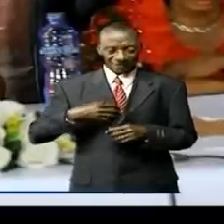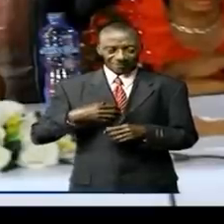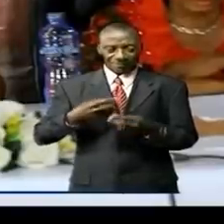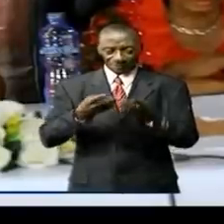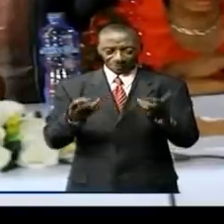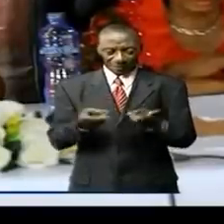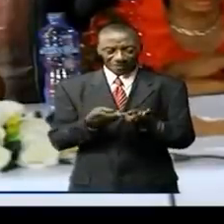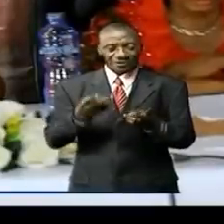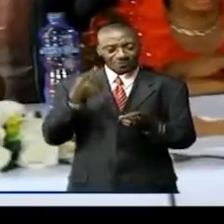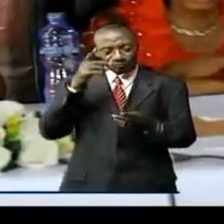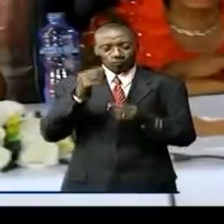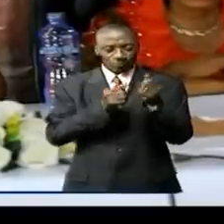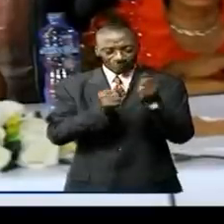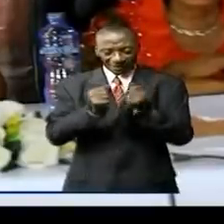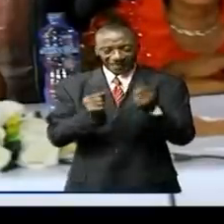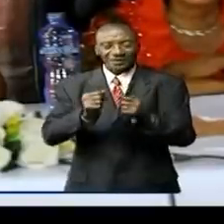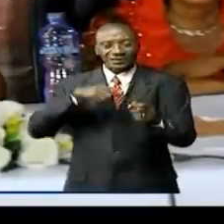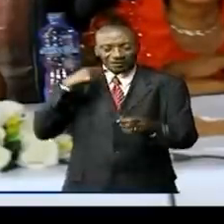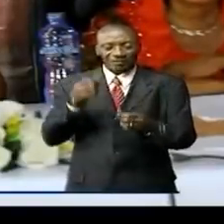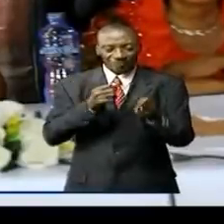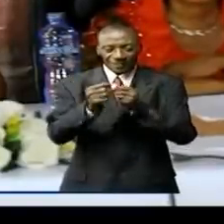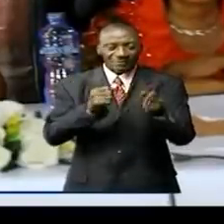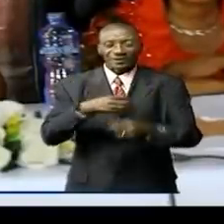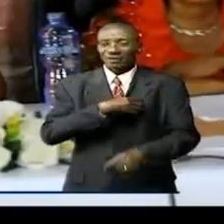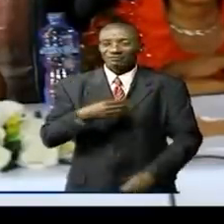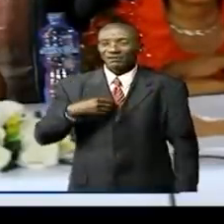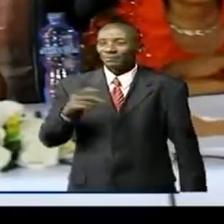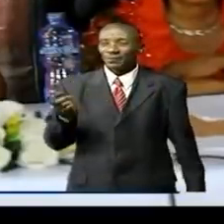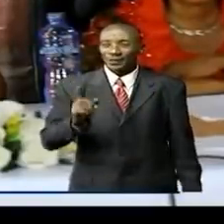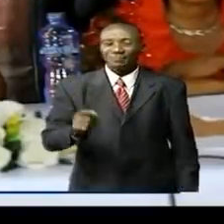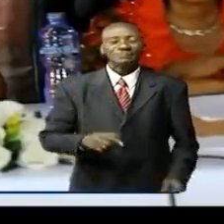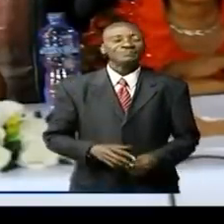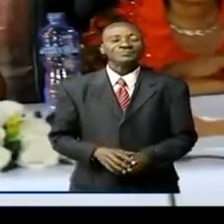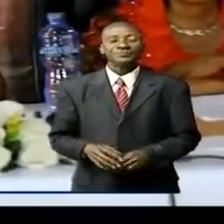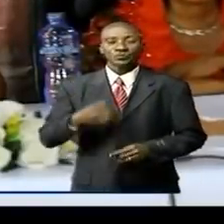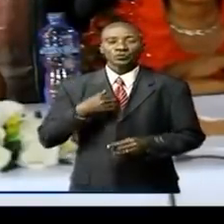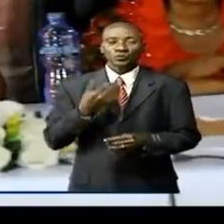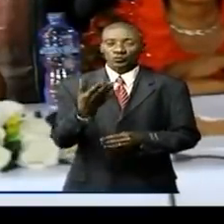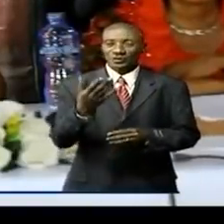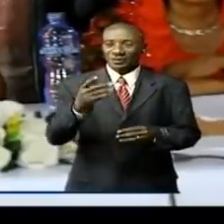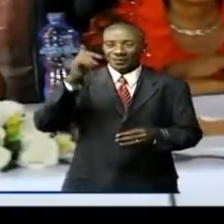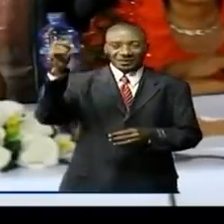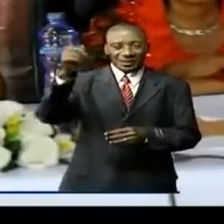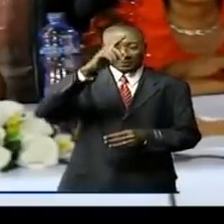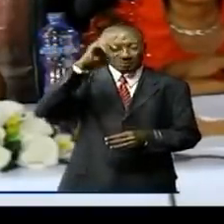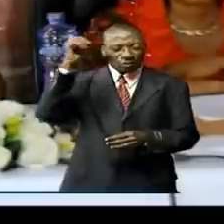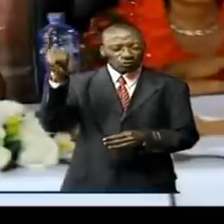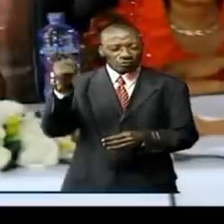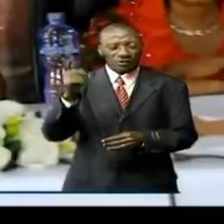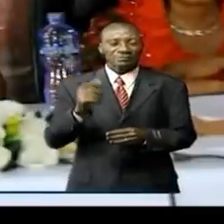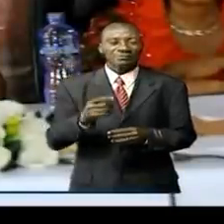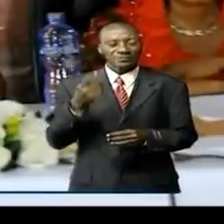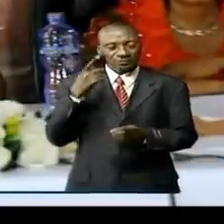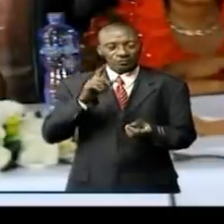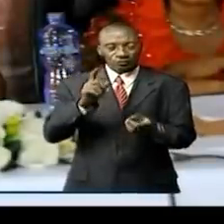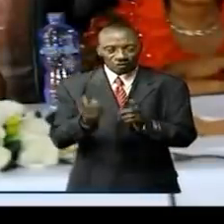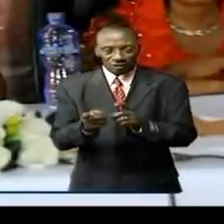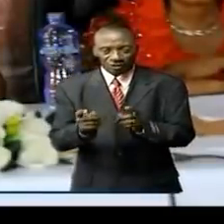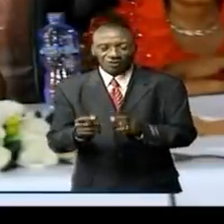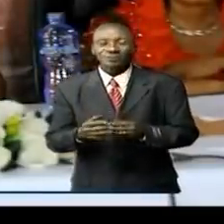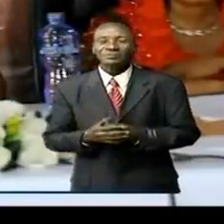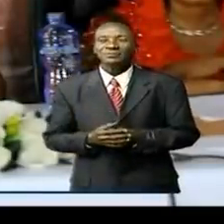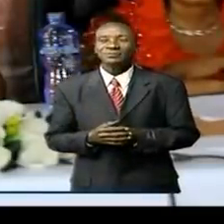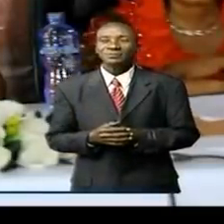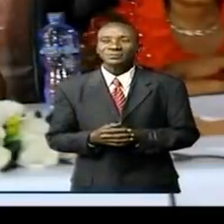penser régler ses différends. Nous appelons l'humanité à passer à l'action pour mettre fin aux violences et